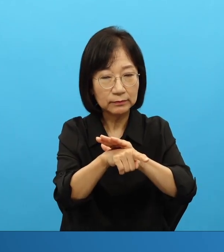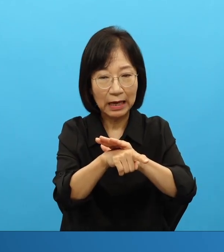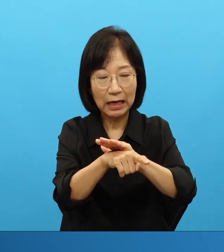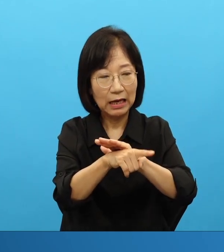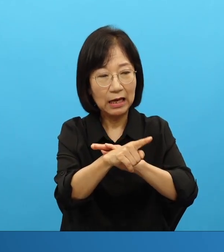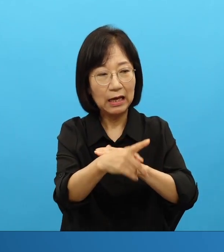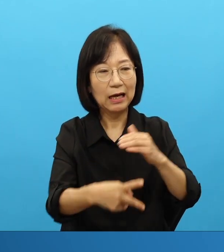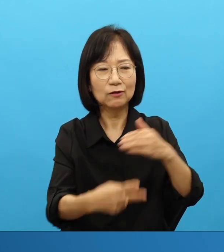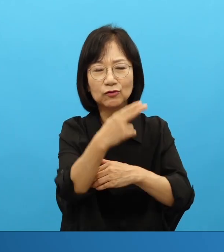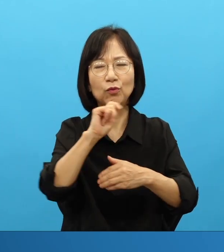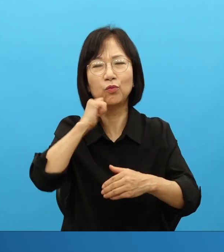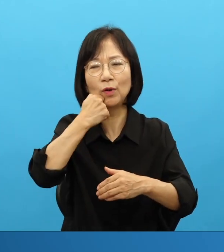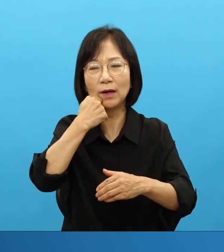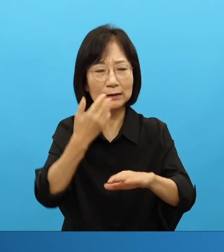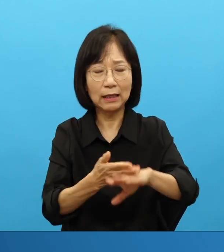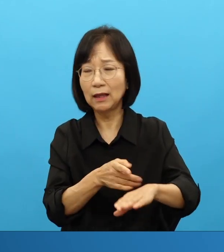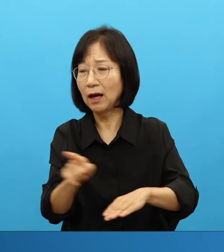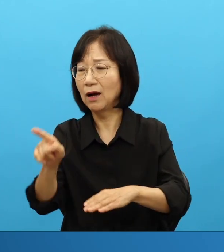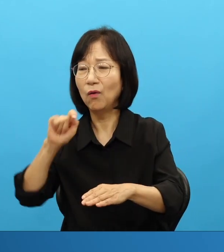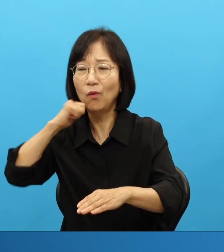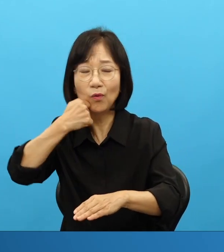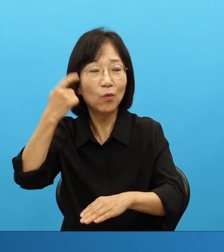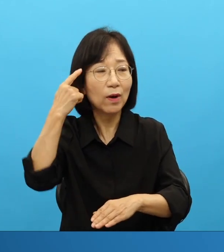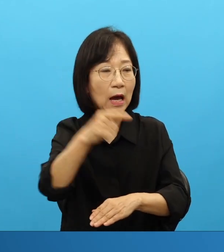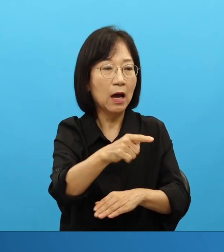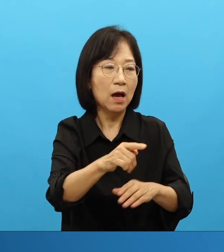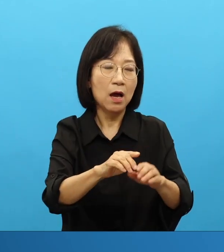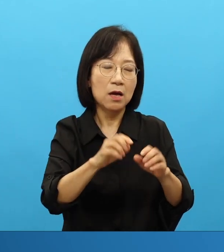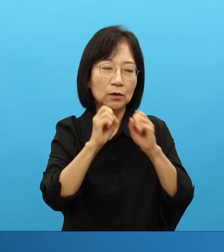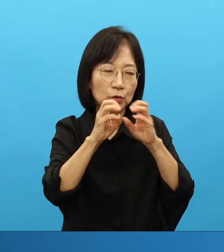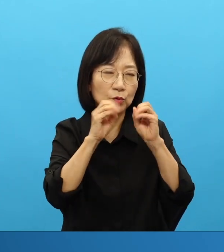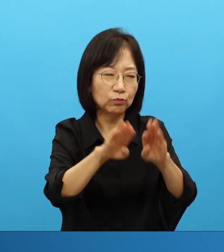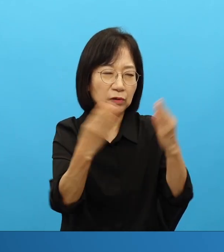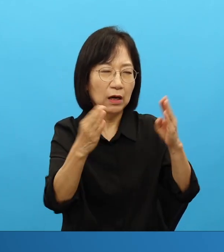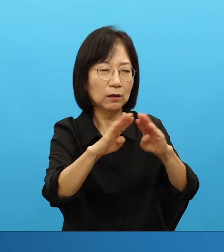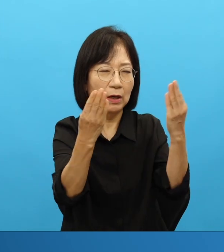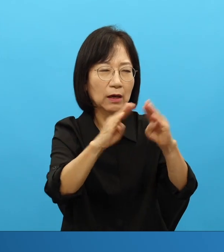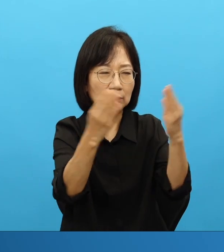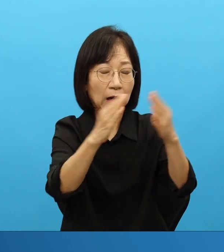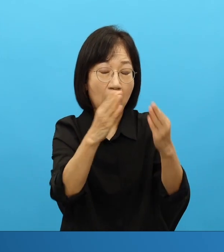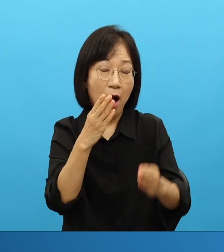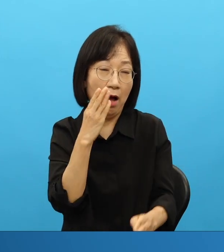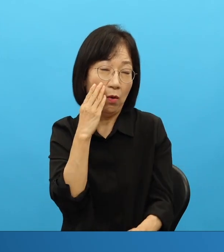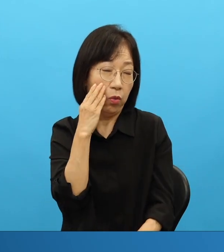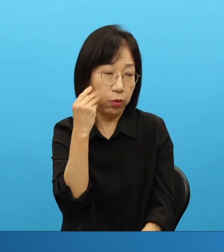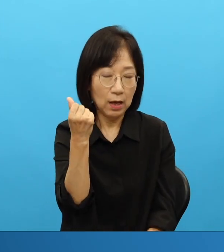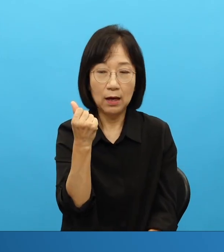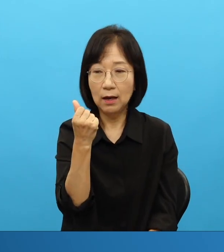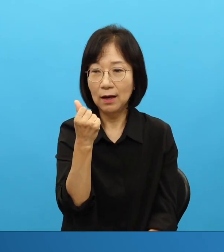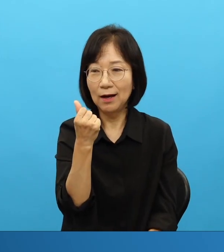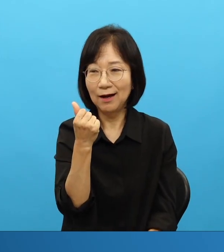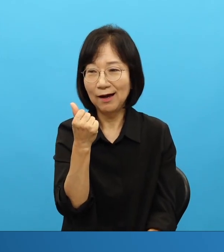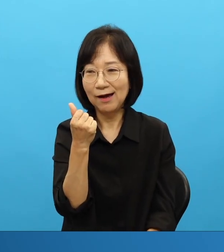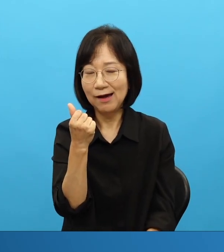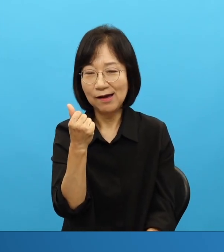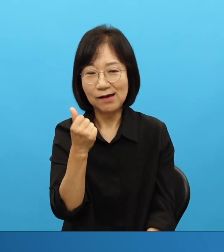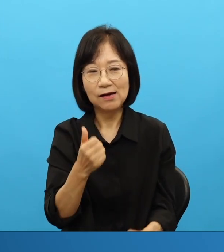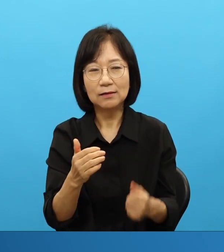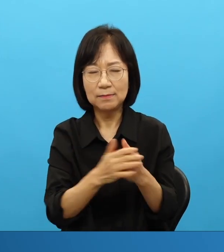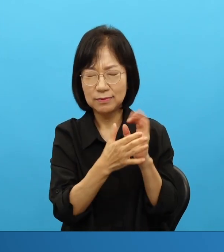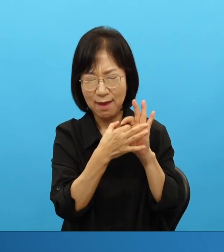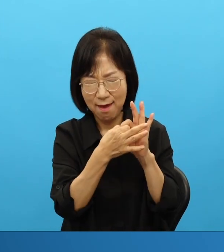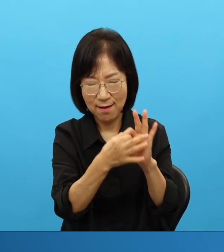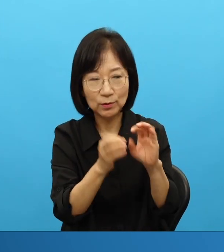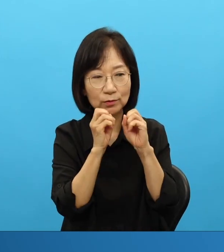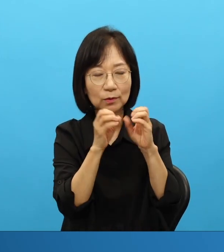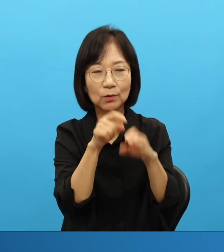place because doors continued to open as a result. 저는 굉장한 걸 많이 은혜를 받았어요. And I received tremendous grace from this.